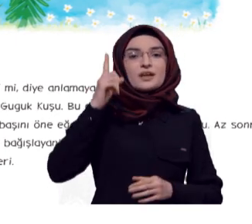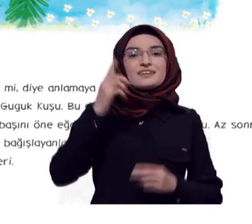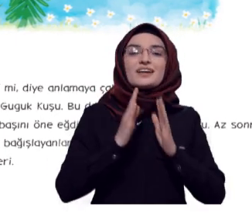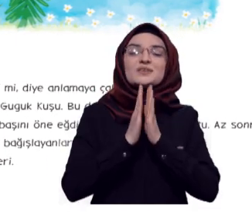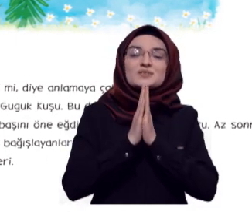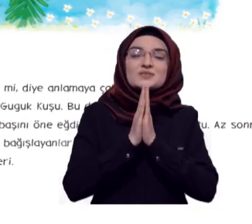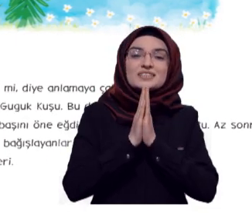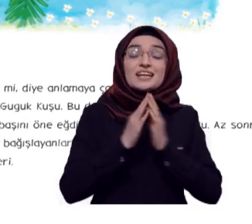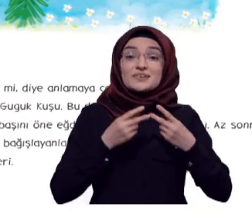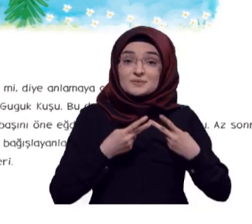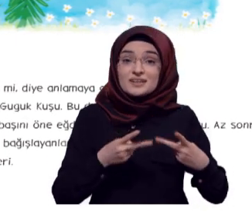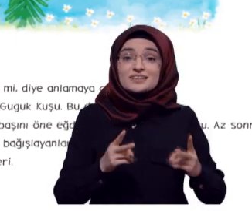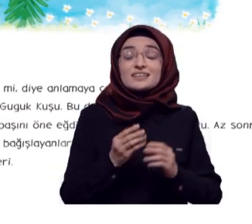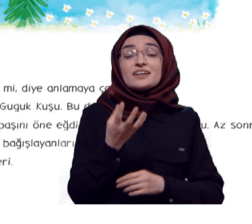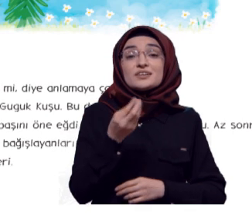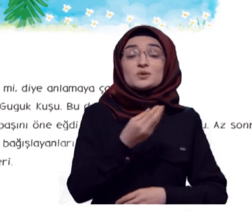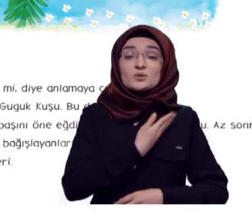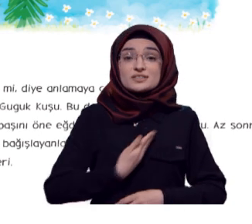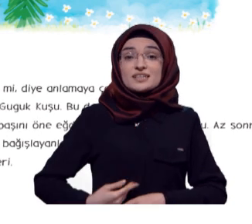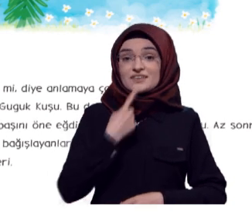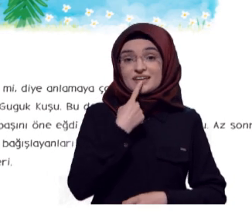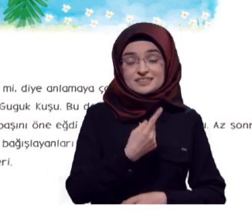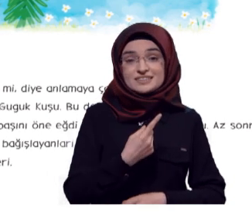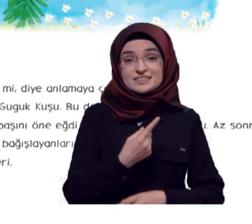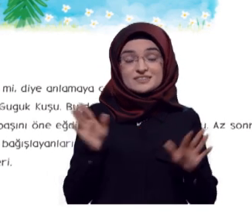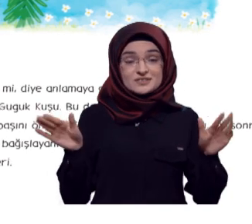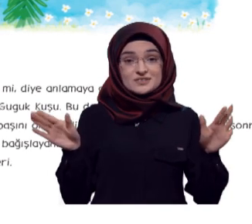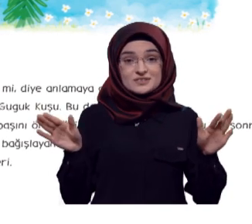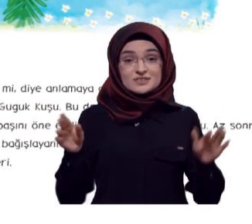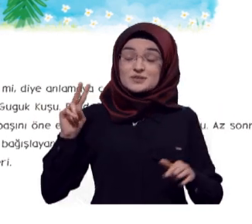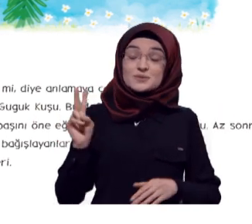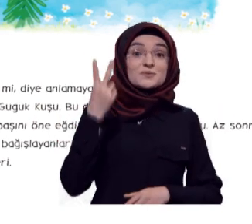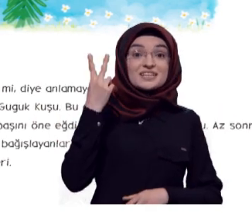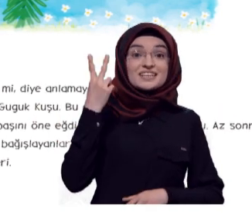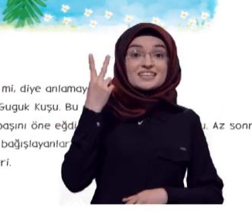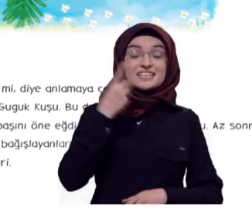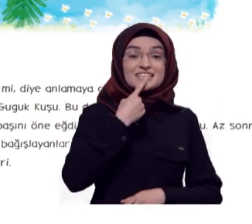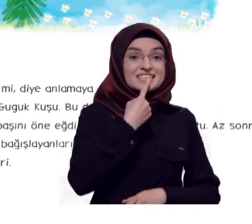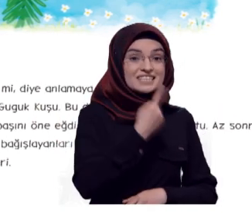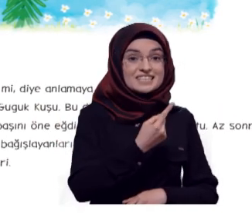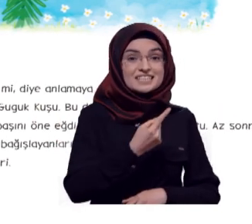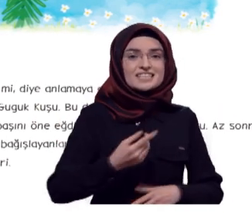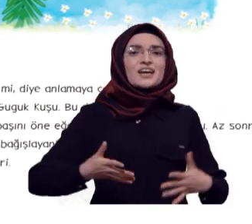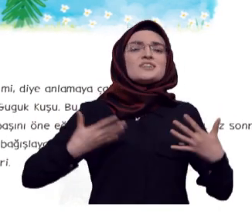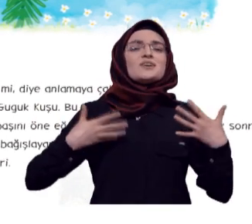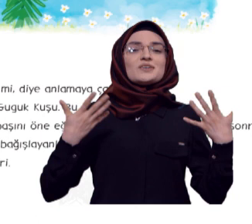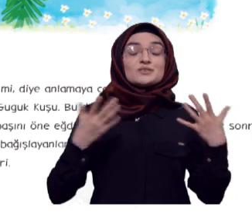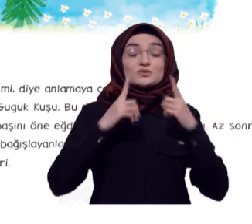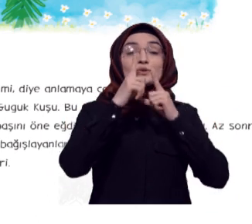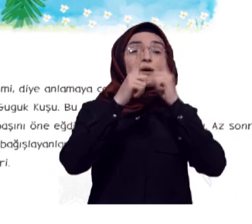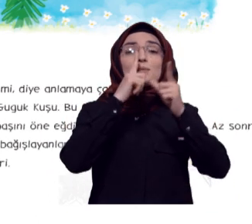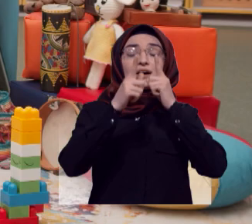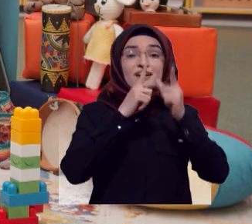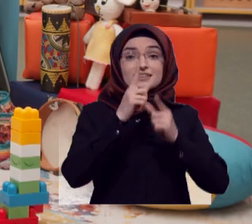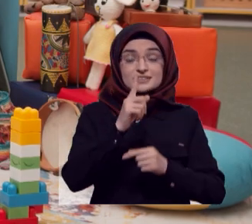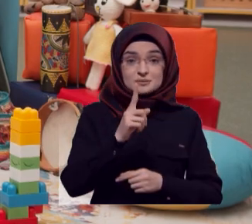özür dileyenleri ve bağışlayanları çok sever, dedi kuş. Sürpriz, diye coşkuyla bağırdı